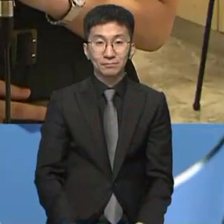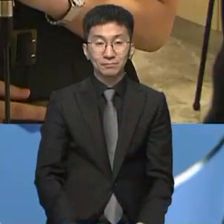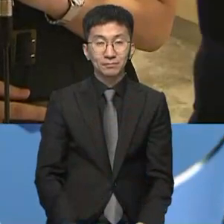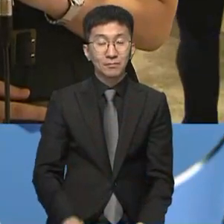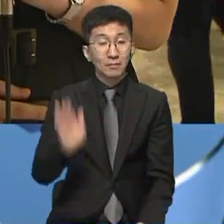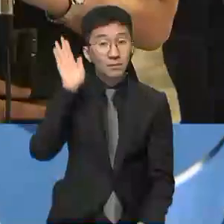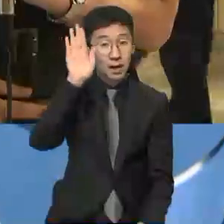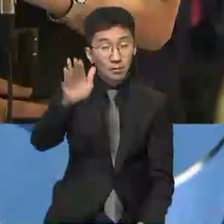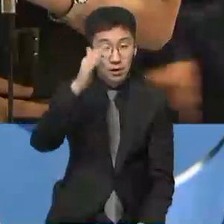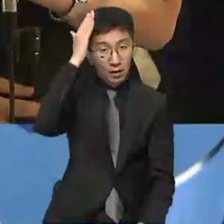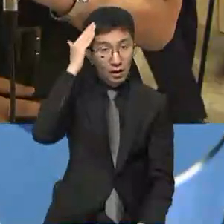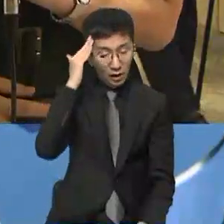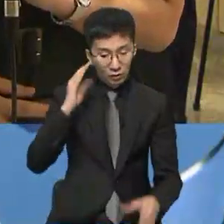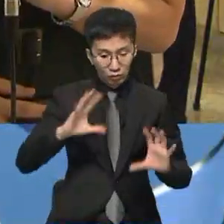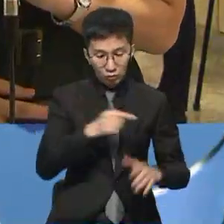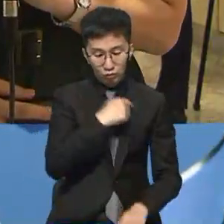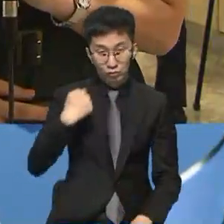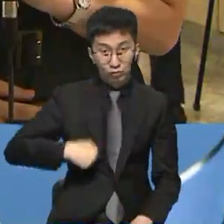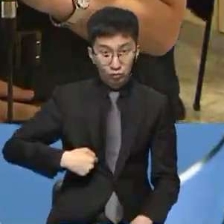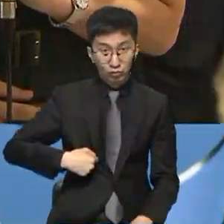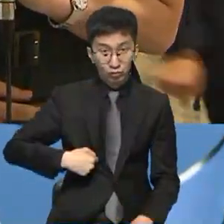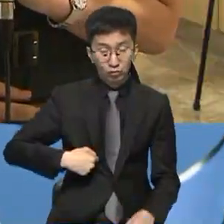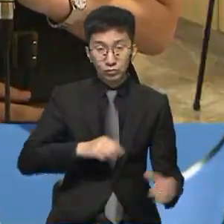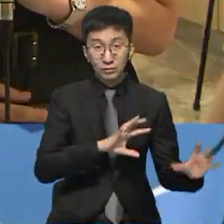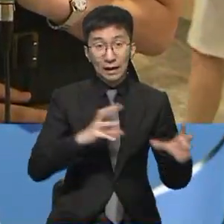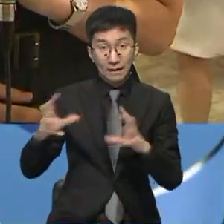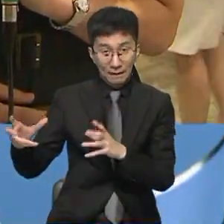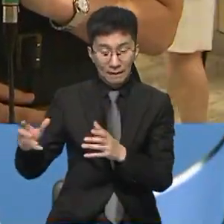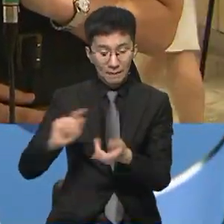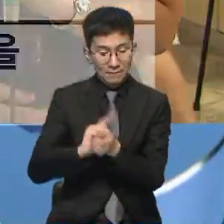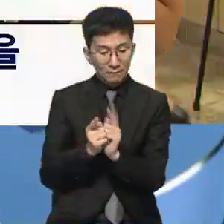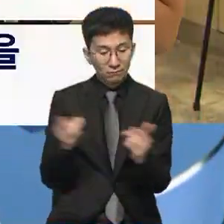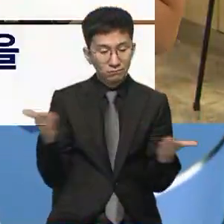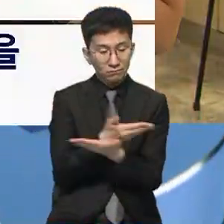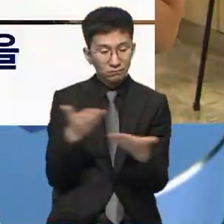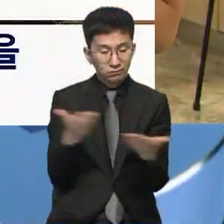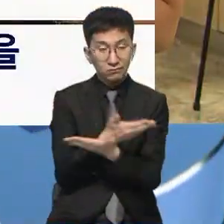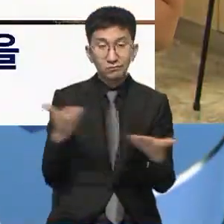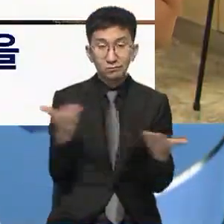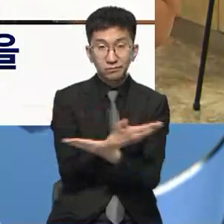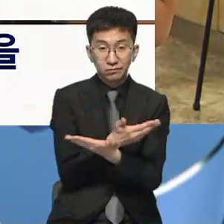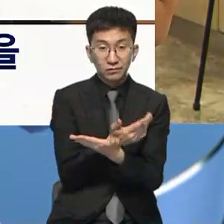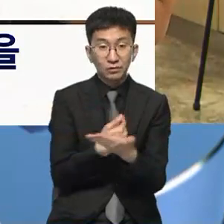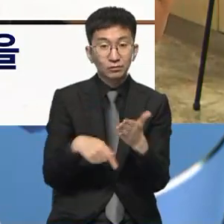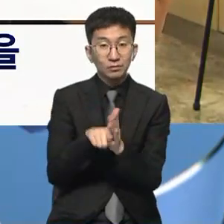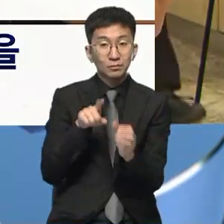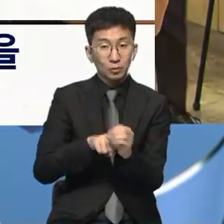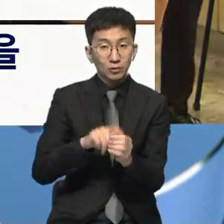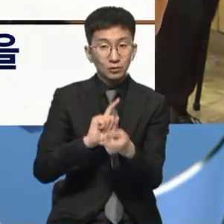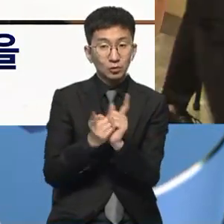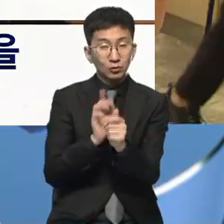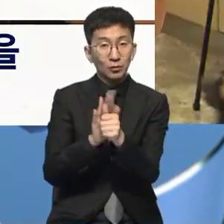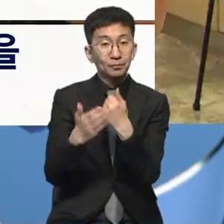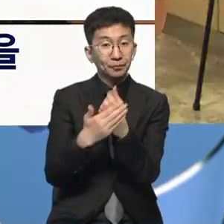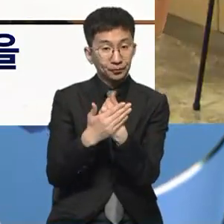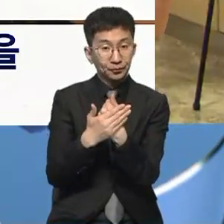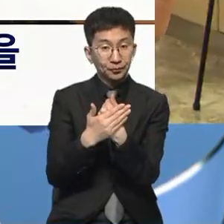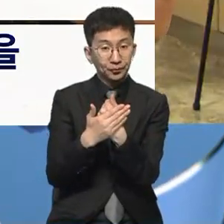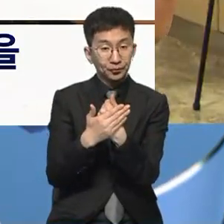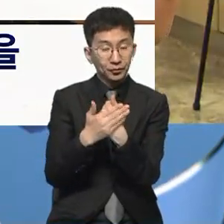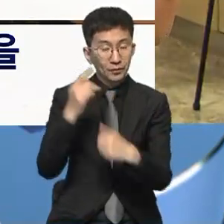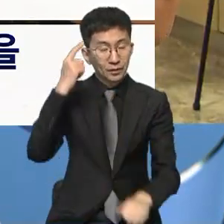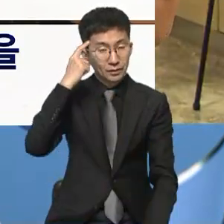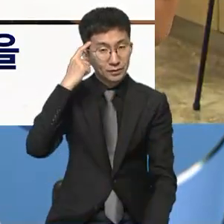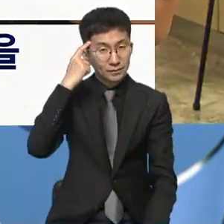앞으로 한중 양국이 상호 존중의 정신에 기반하여 새로운 협력 방향을